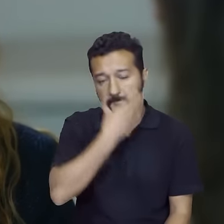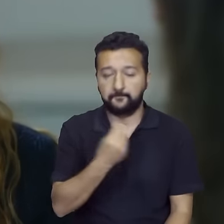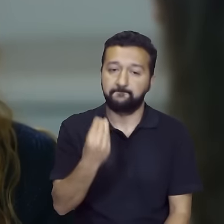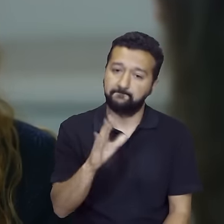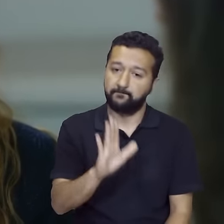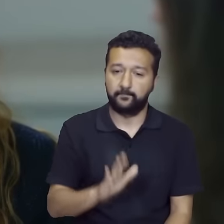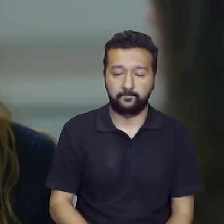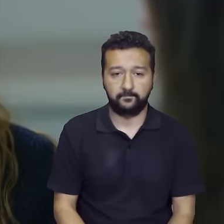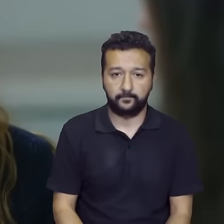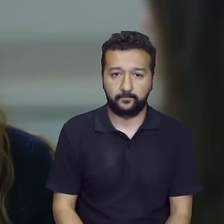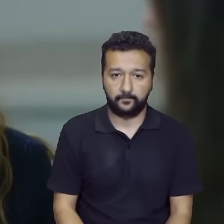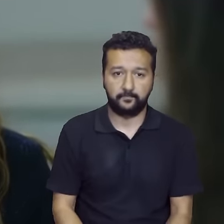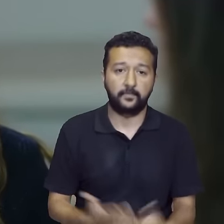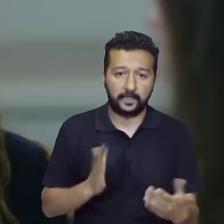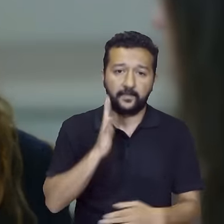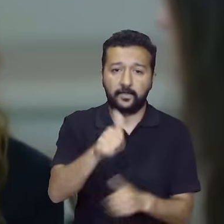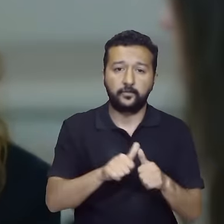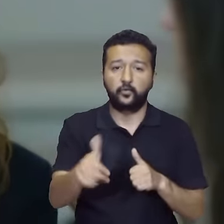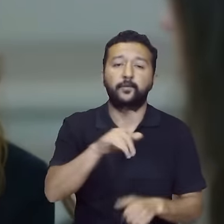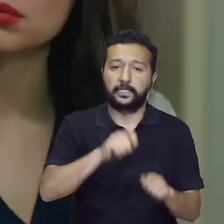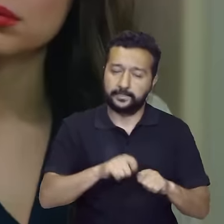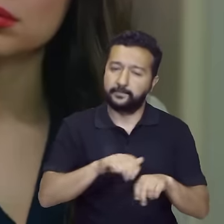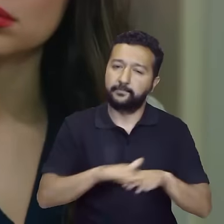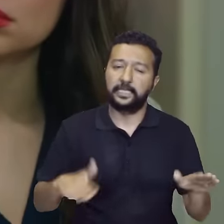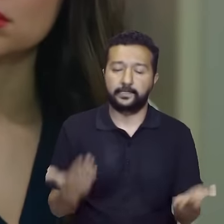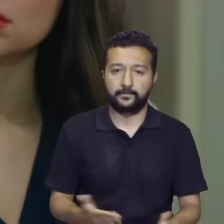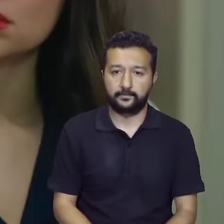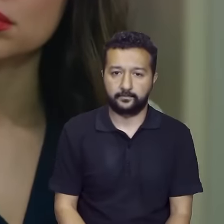Güzel. Fazla uzamadan bitermiş.